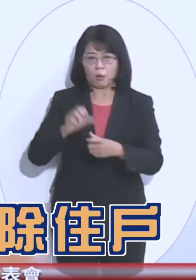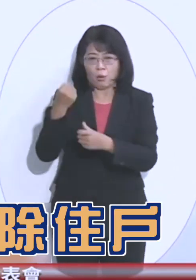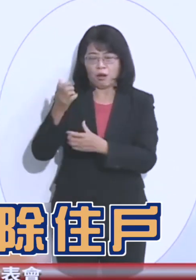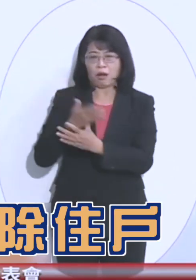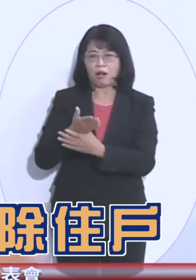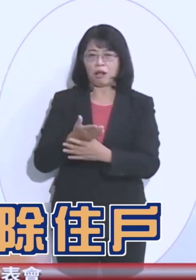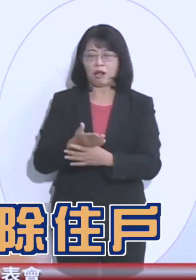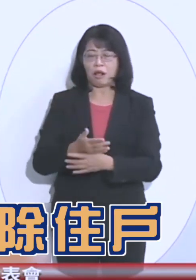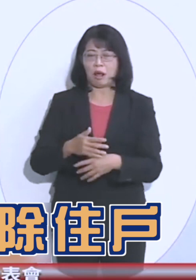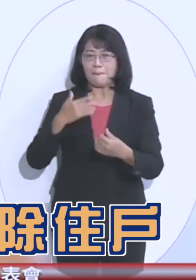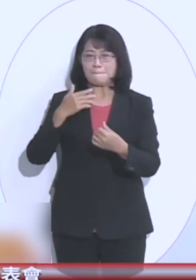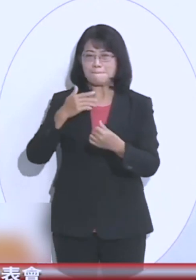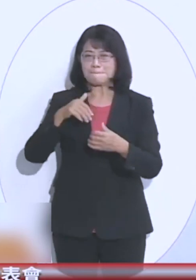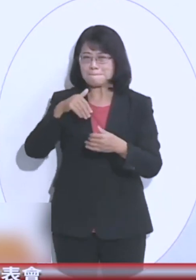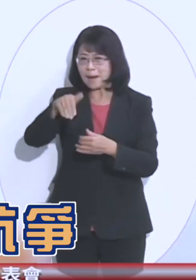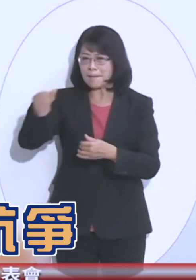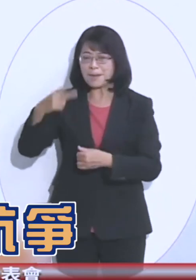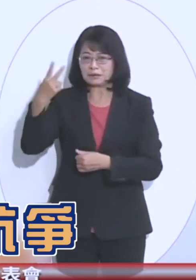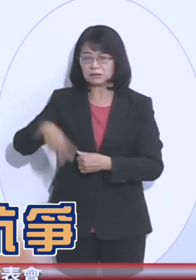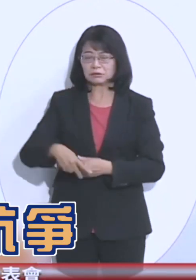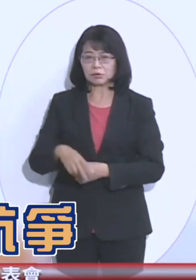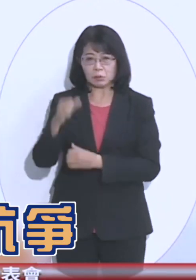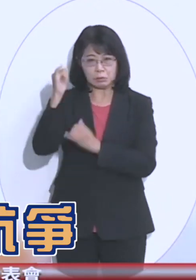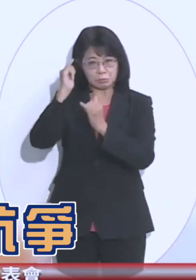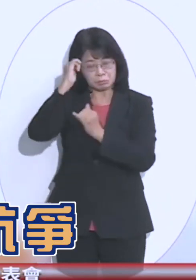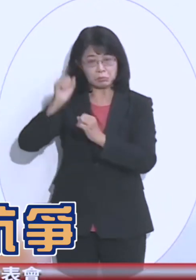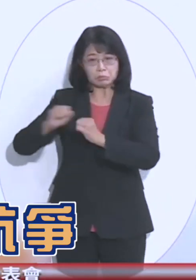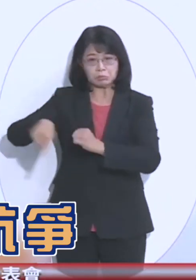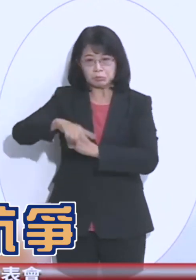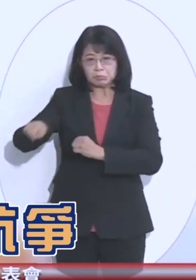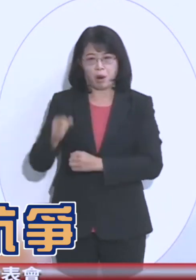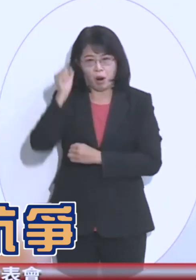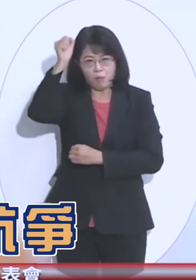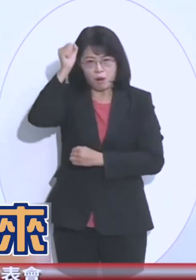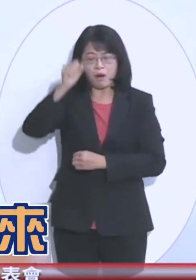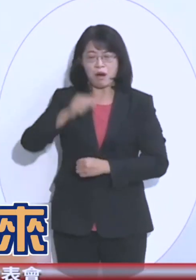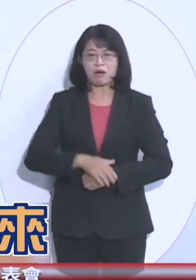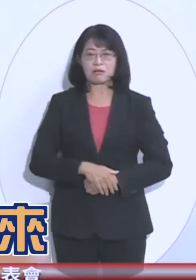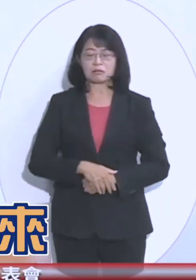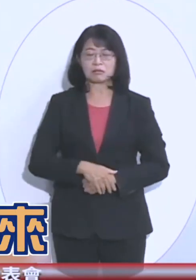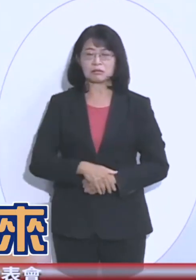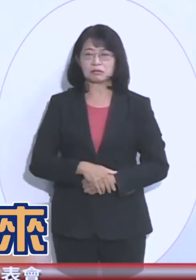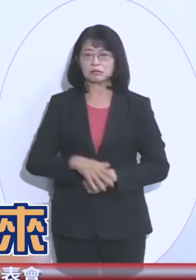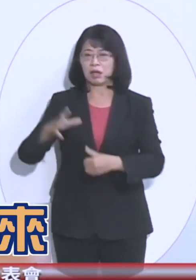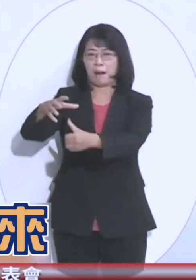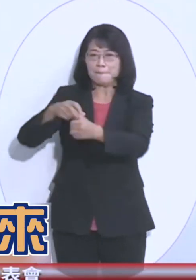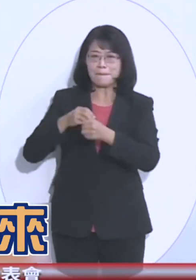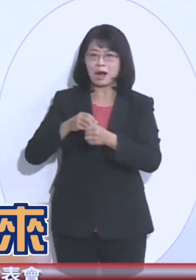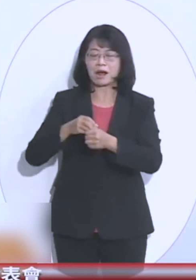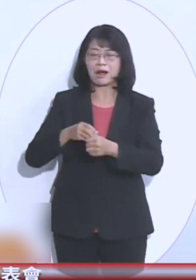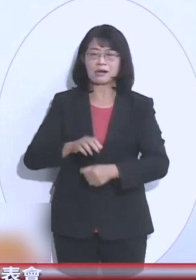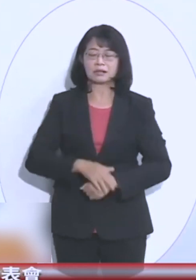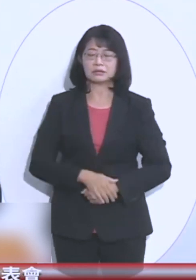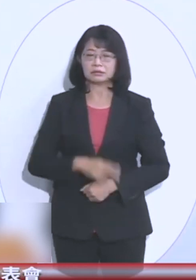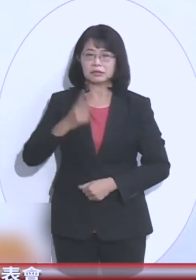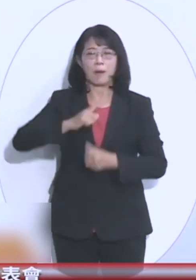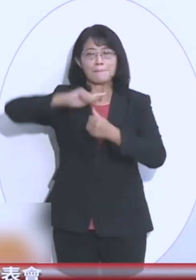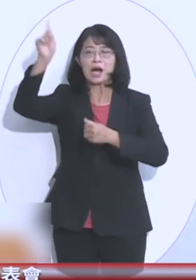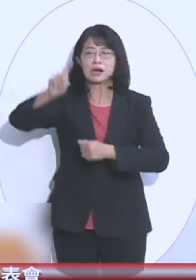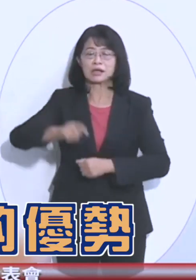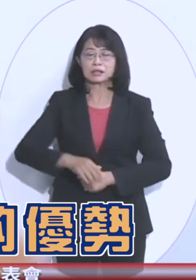排除住户，甚至住户出来抗争淡薄啊，竟然把你压起来，搁甲